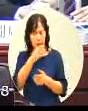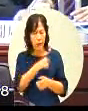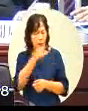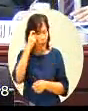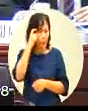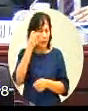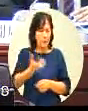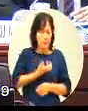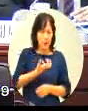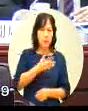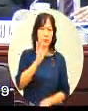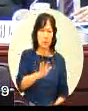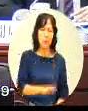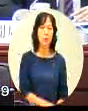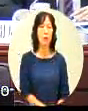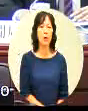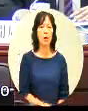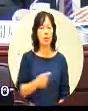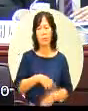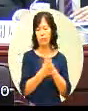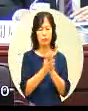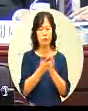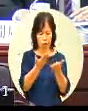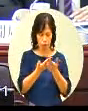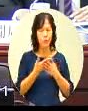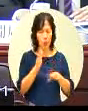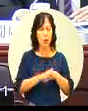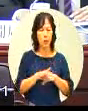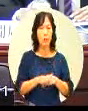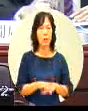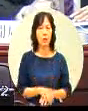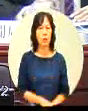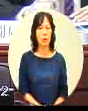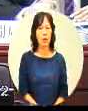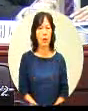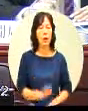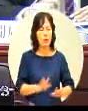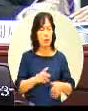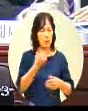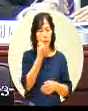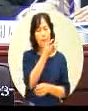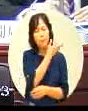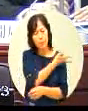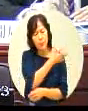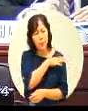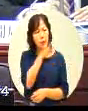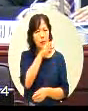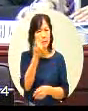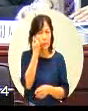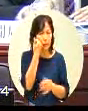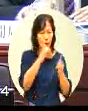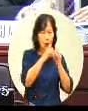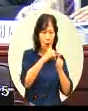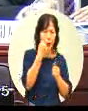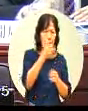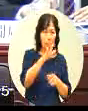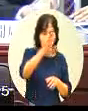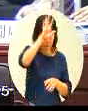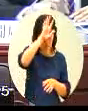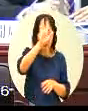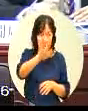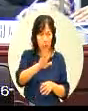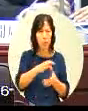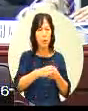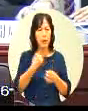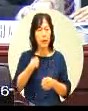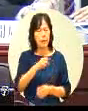解，我们这个我们都接受。我们会认为说今天有任何一个市民感染登革热，我们